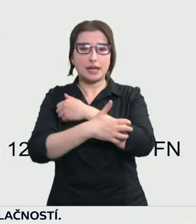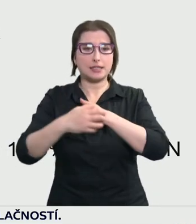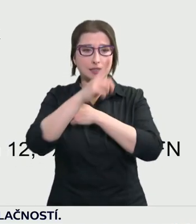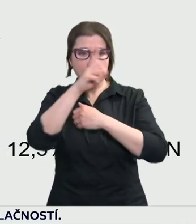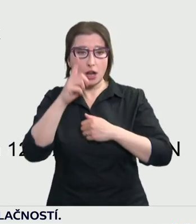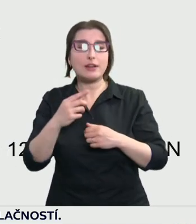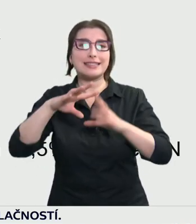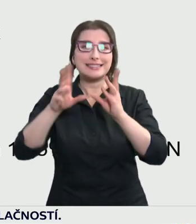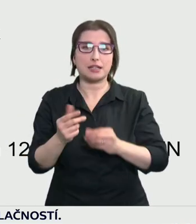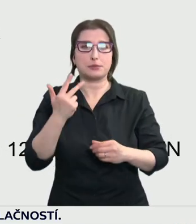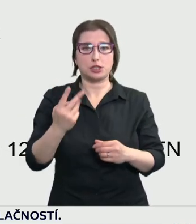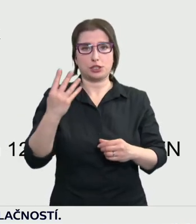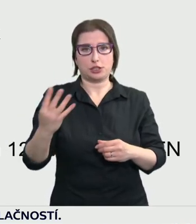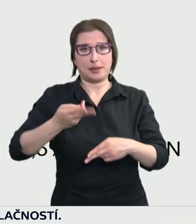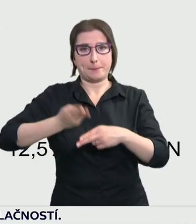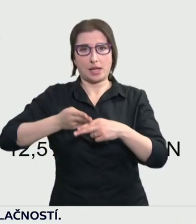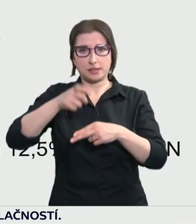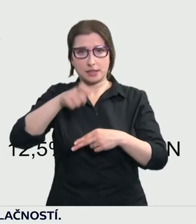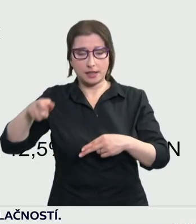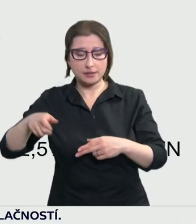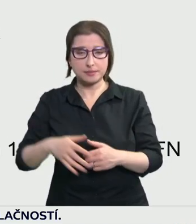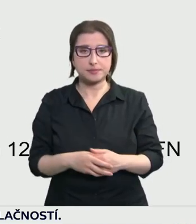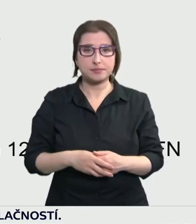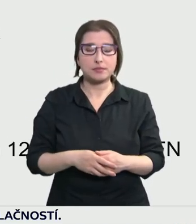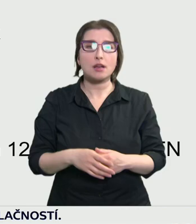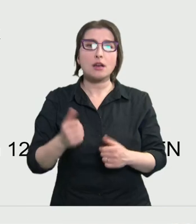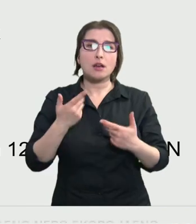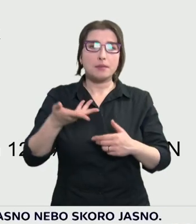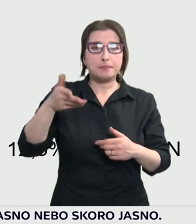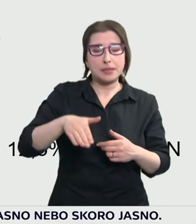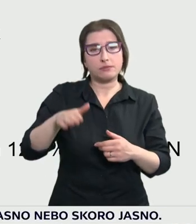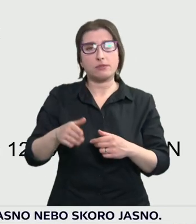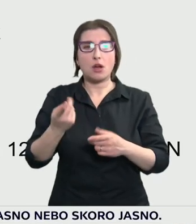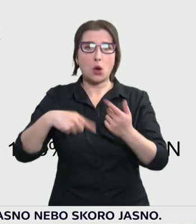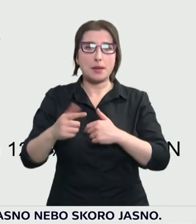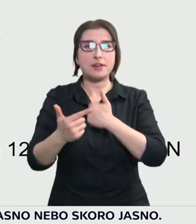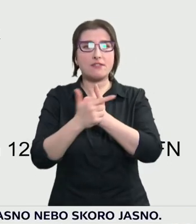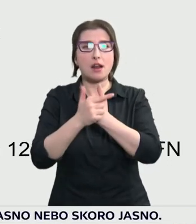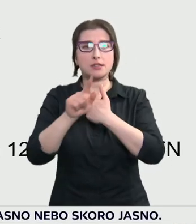pacientů. Smrtnost hospitalizovaných pacientů se pohybuje kolem 12,5%.